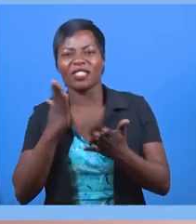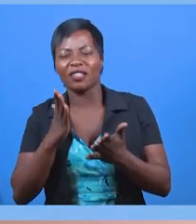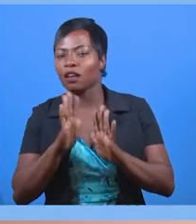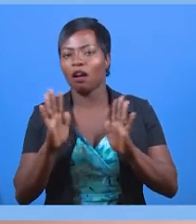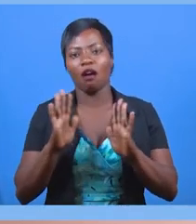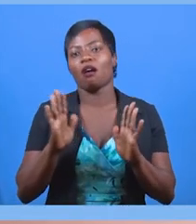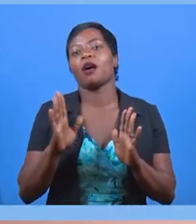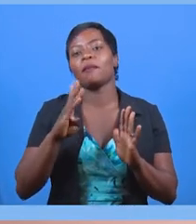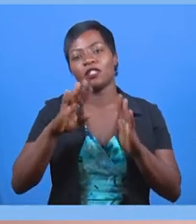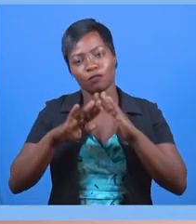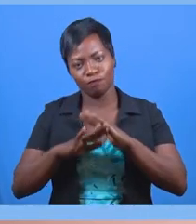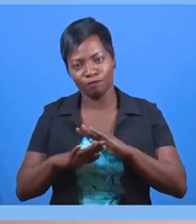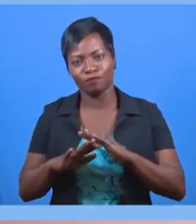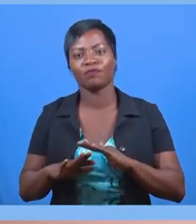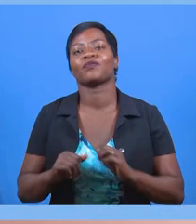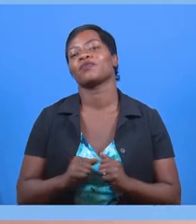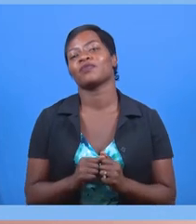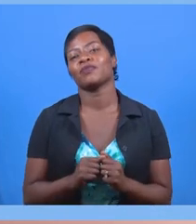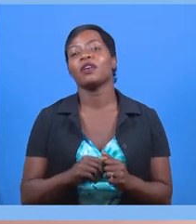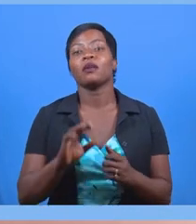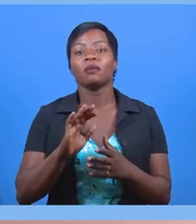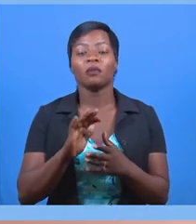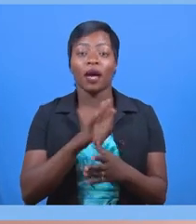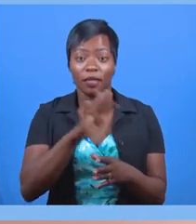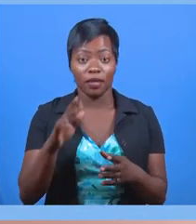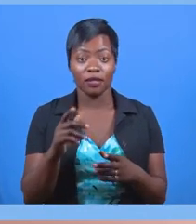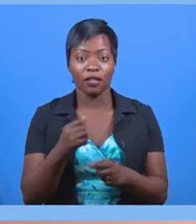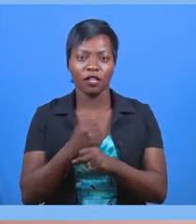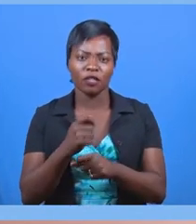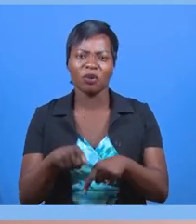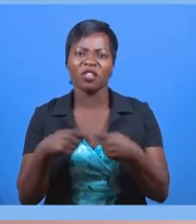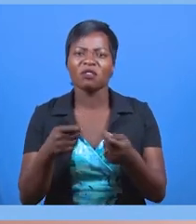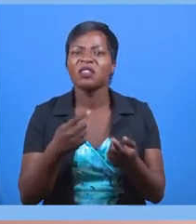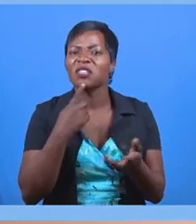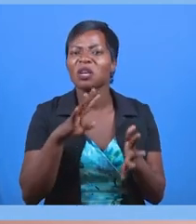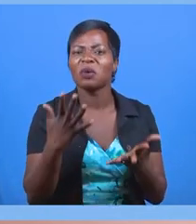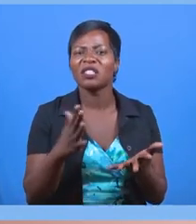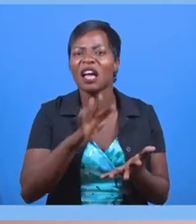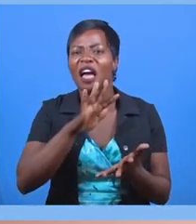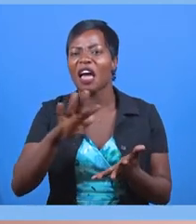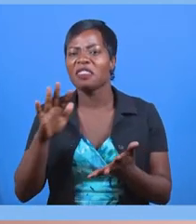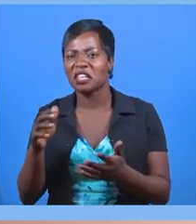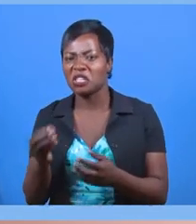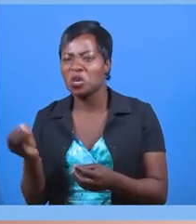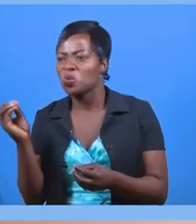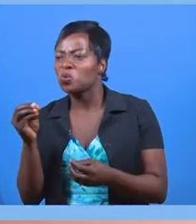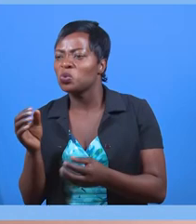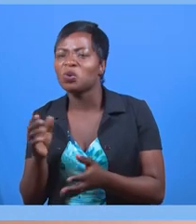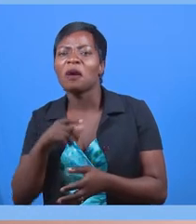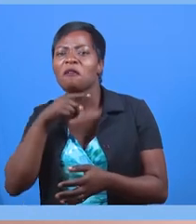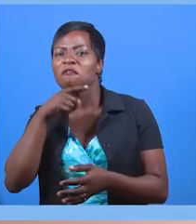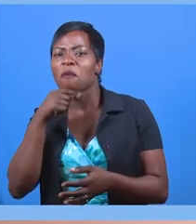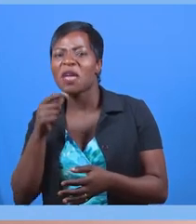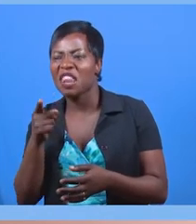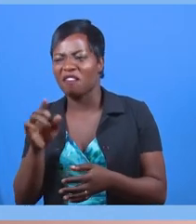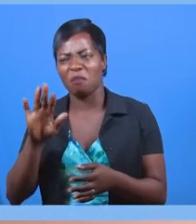garai zvakanaka vambotaura uchipa muenzaniso wekuti kune dzimwe hama dzinobatwa zvakanaka kune hama dzimwe dzinobatwa